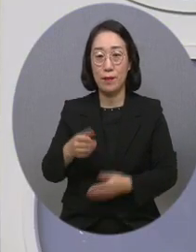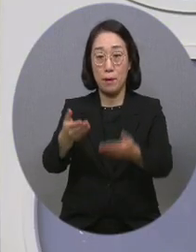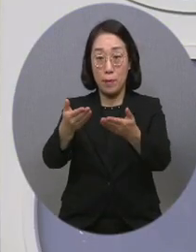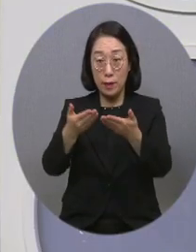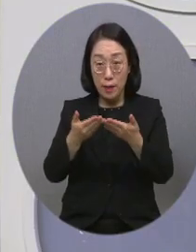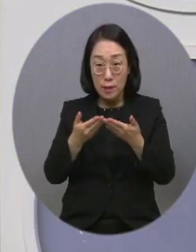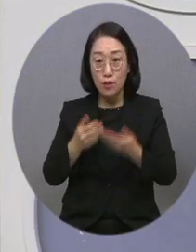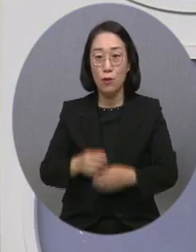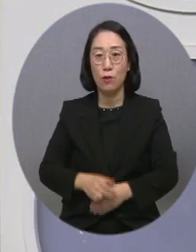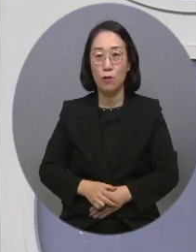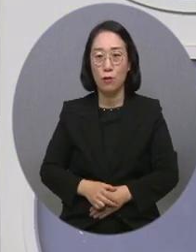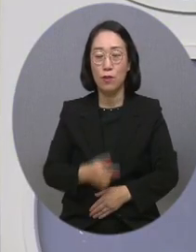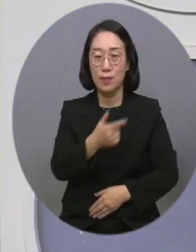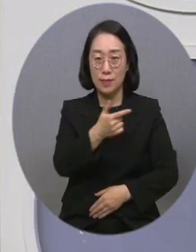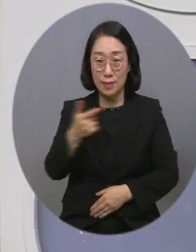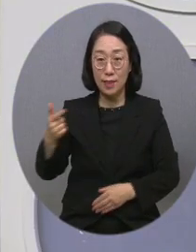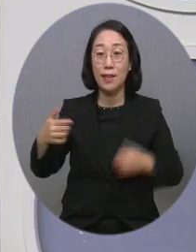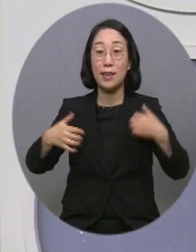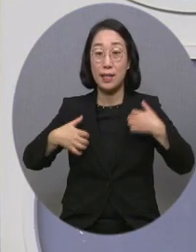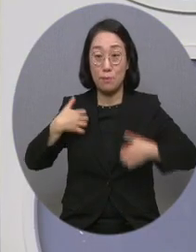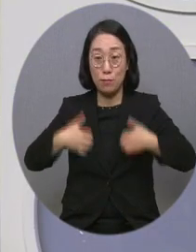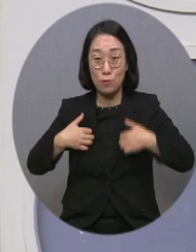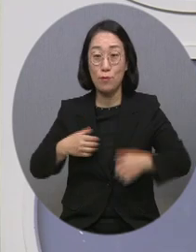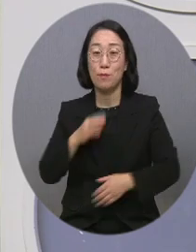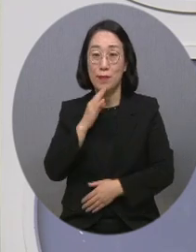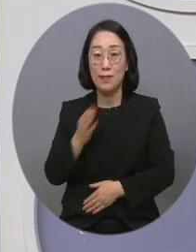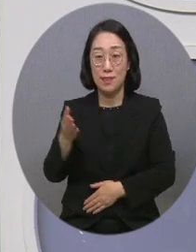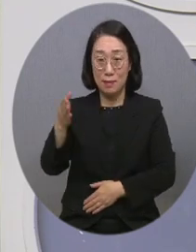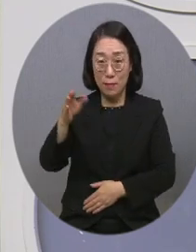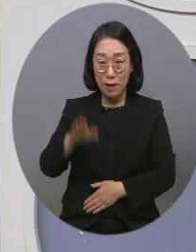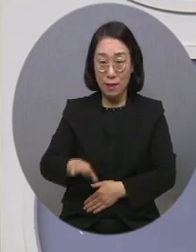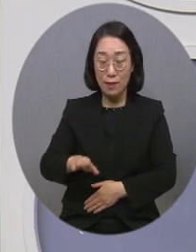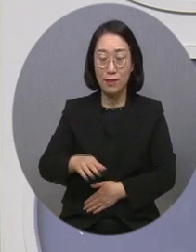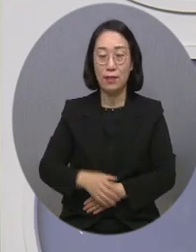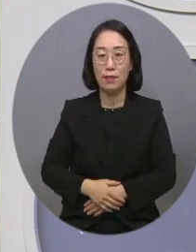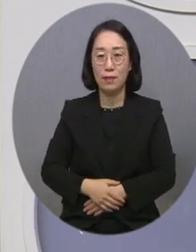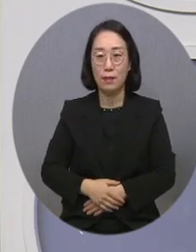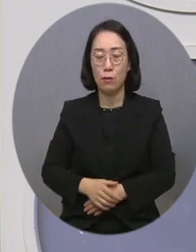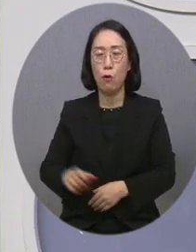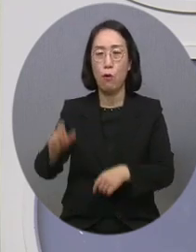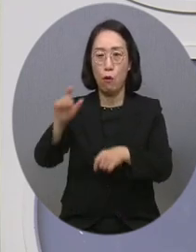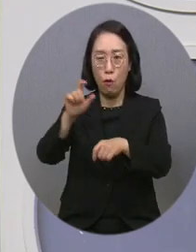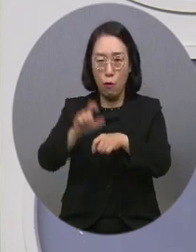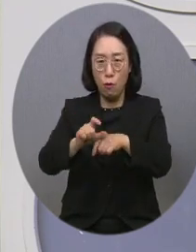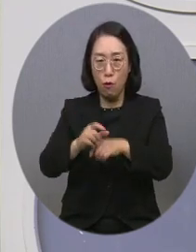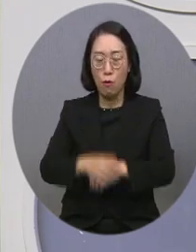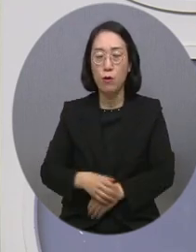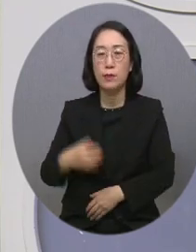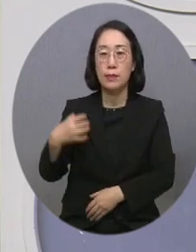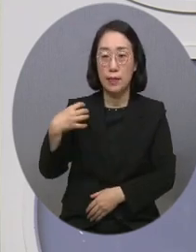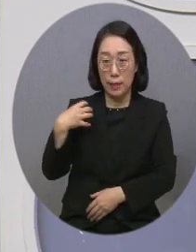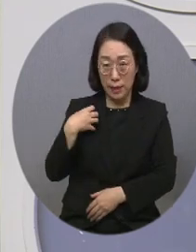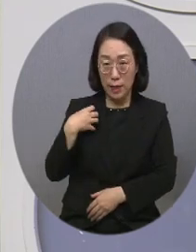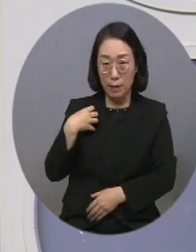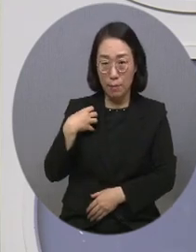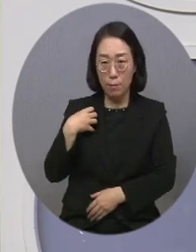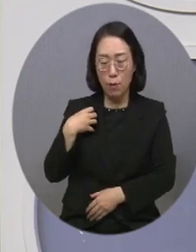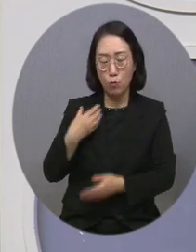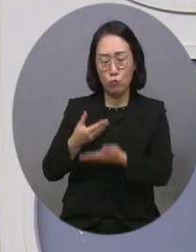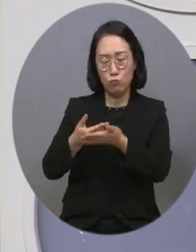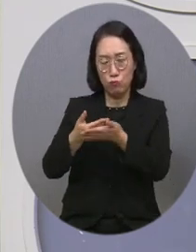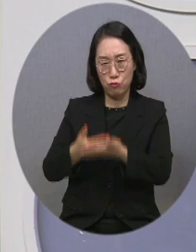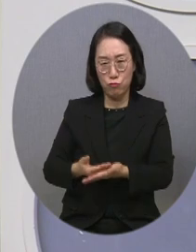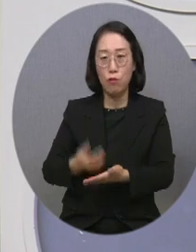아주 기쁘고 그런 것도 있지만은 좀 더 이제 책임감이 좀 더 무거워진다고